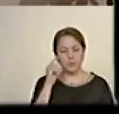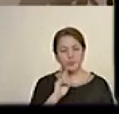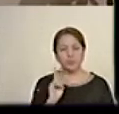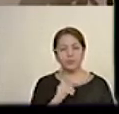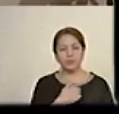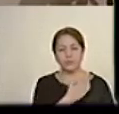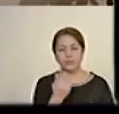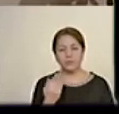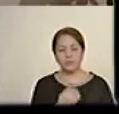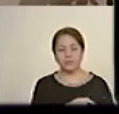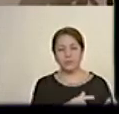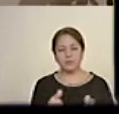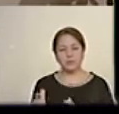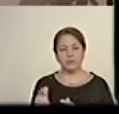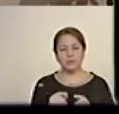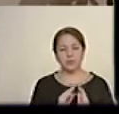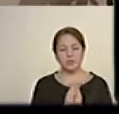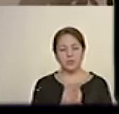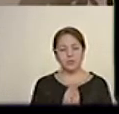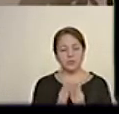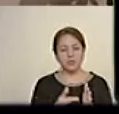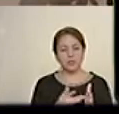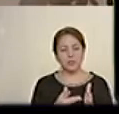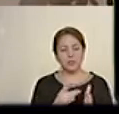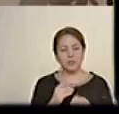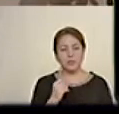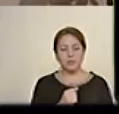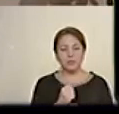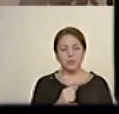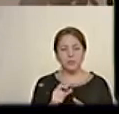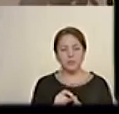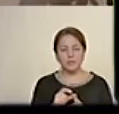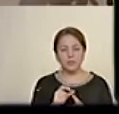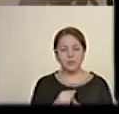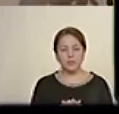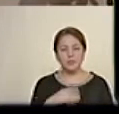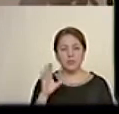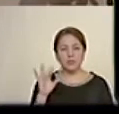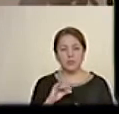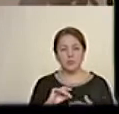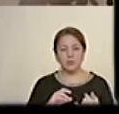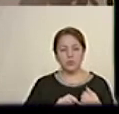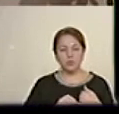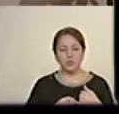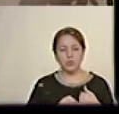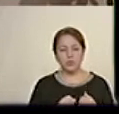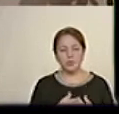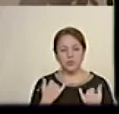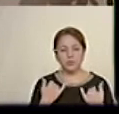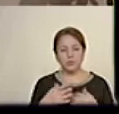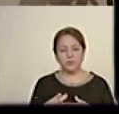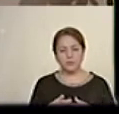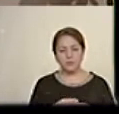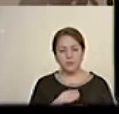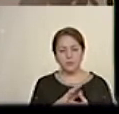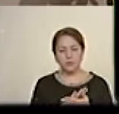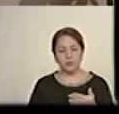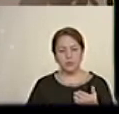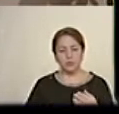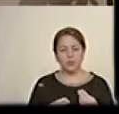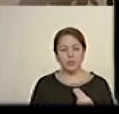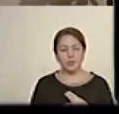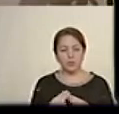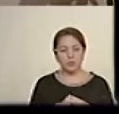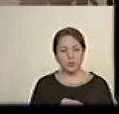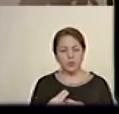вы приготовили учебники, тетради, рабочие словарные, ручки. Сегодня мы с вами продолжим